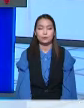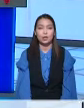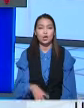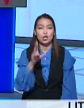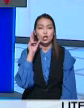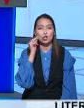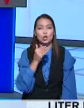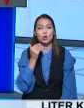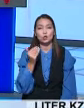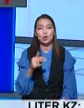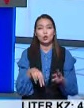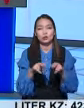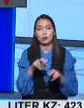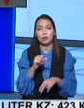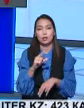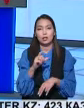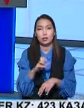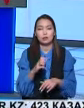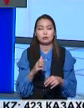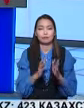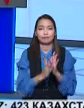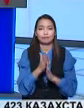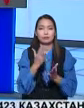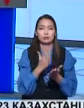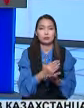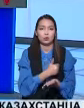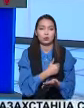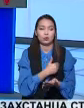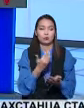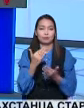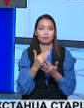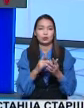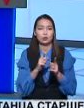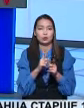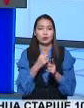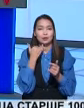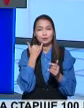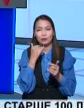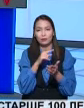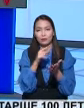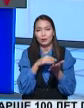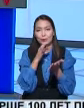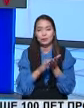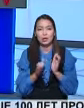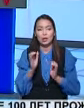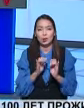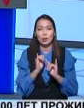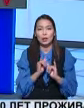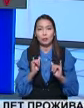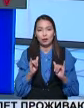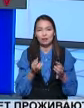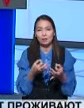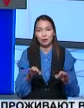Число сторонников строительства АЭС неуклонно растет. Таковы данные телефонного опроса, который провел Институт демократии. Он проводился с 13